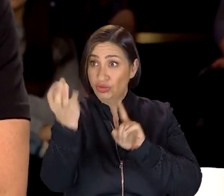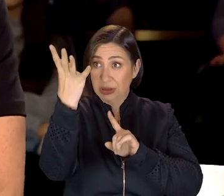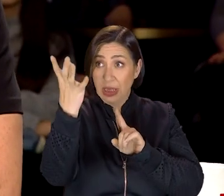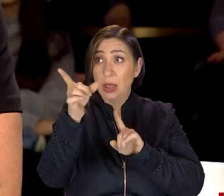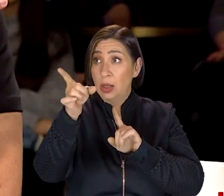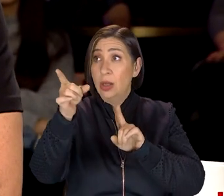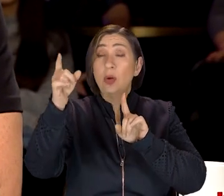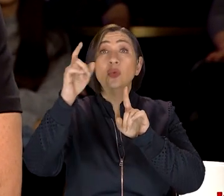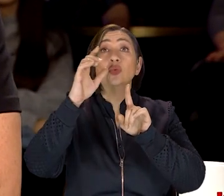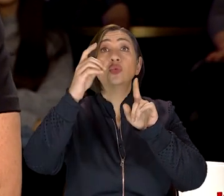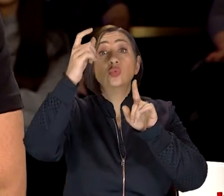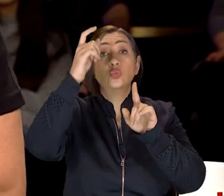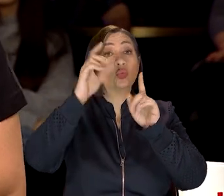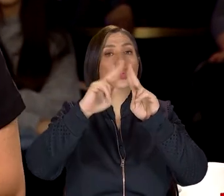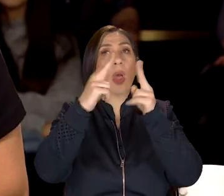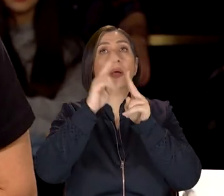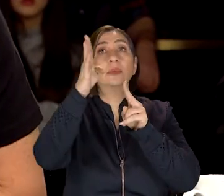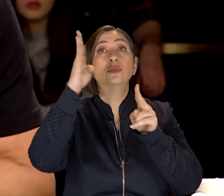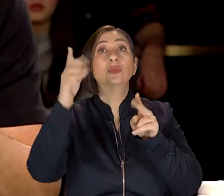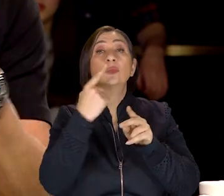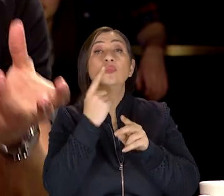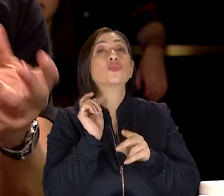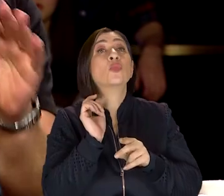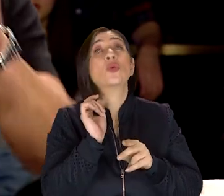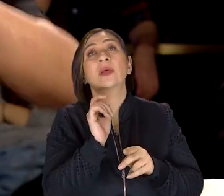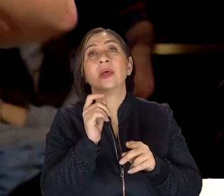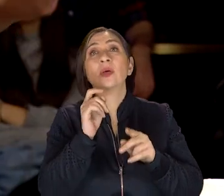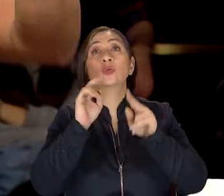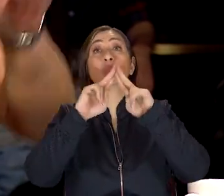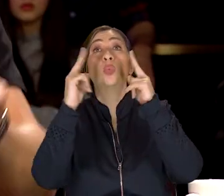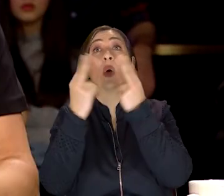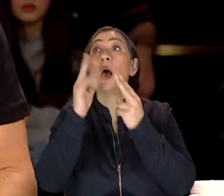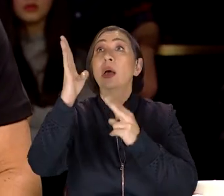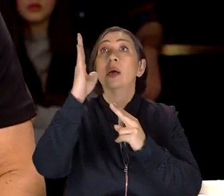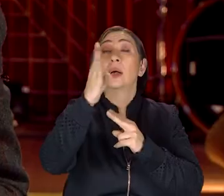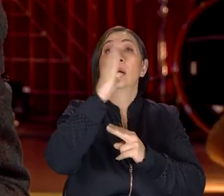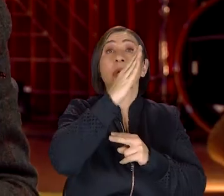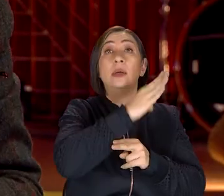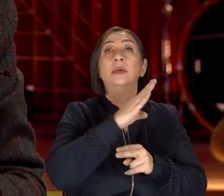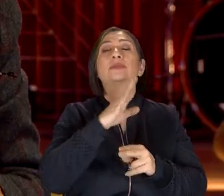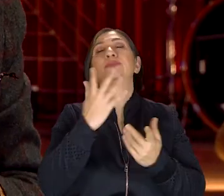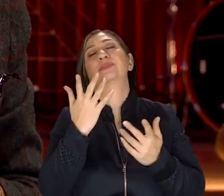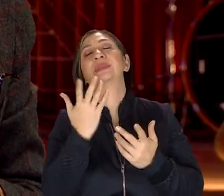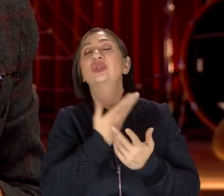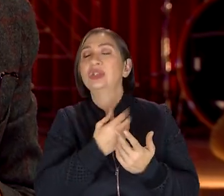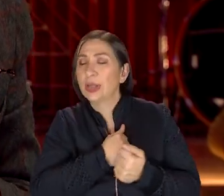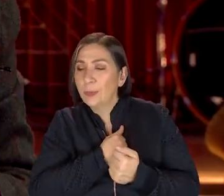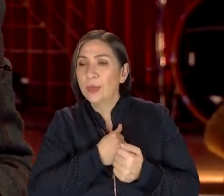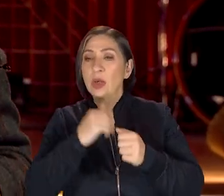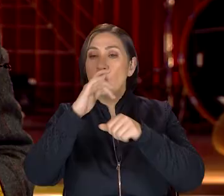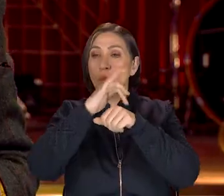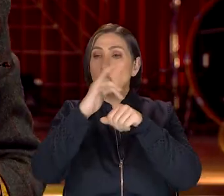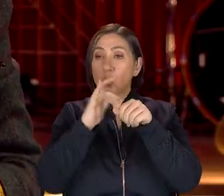oradan sonra ülke ülke çalıştı bu. Yani bu şeyi, gimiyi, ülke ülke yahu çalıştı. Yahu sevgilim, bütün dünyada